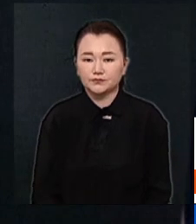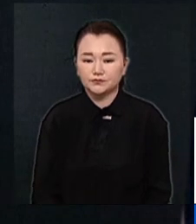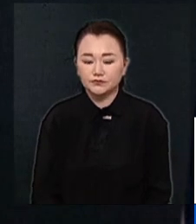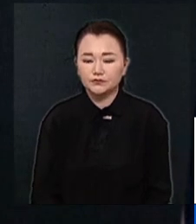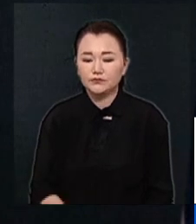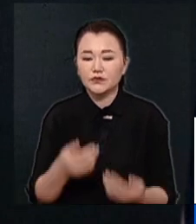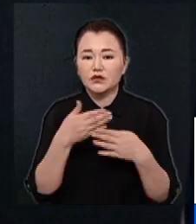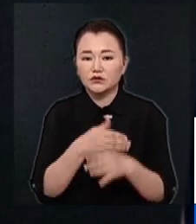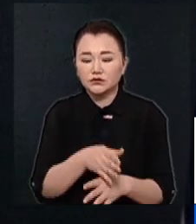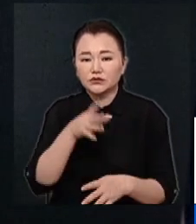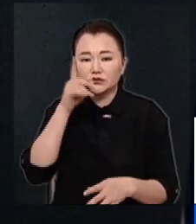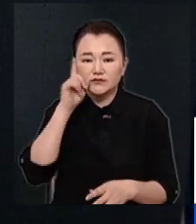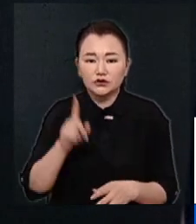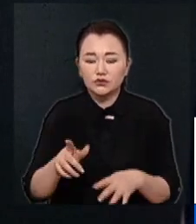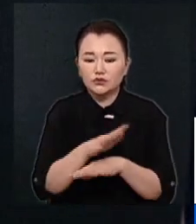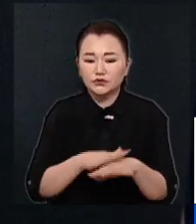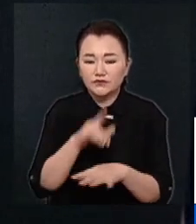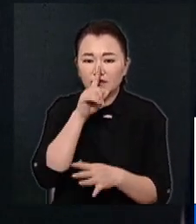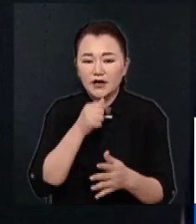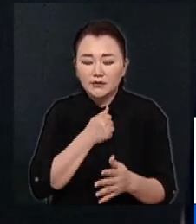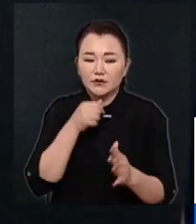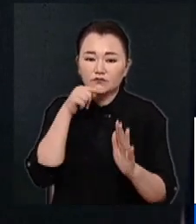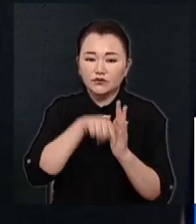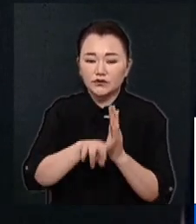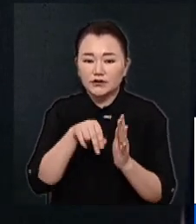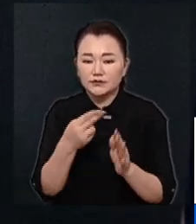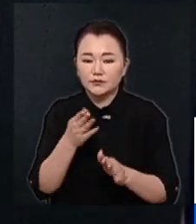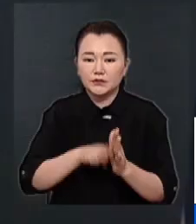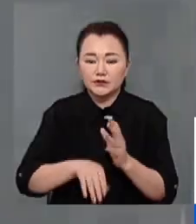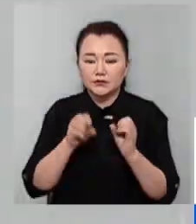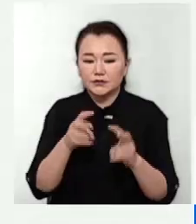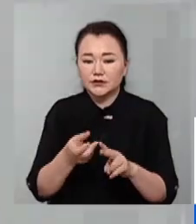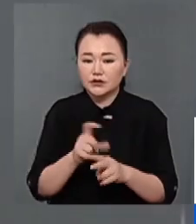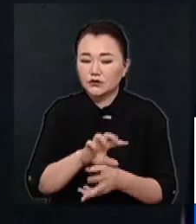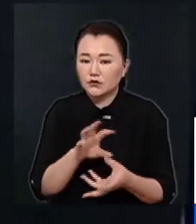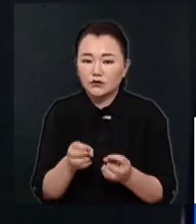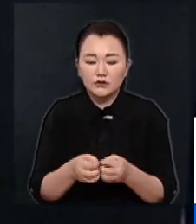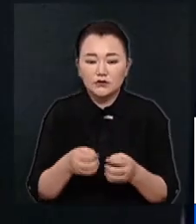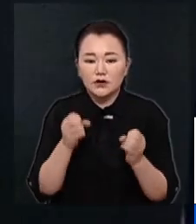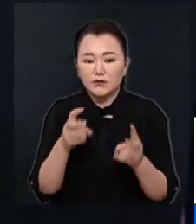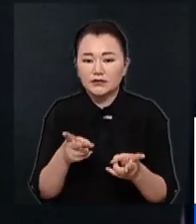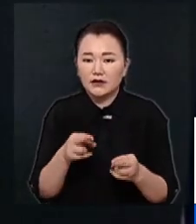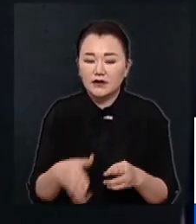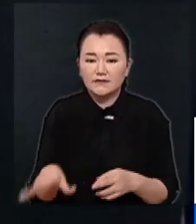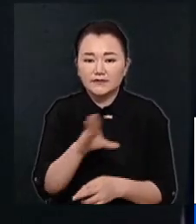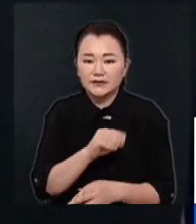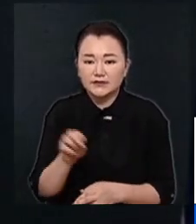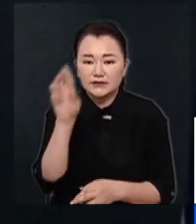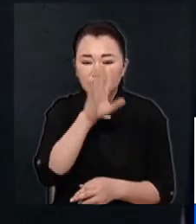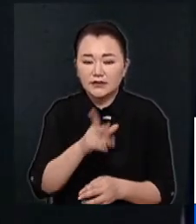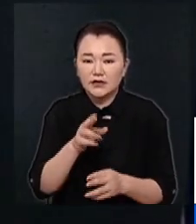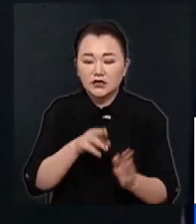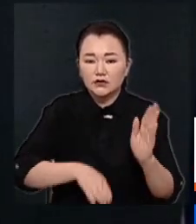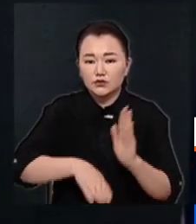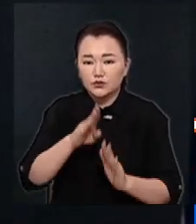Раскол в израильском обществе проникает в армию и структуры национальной безопасности. Это несет явную неизбежную угрозу для всей страны. Ради